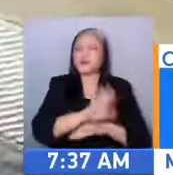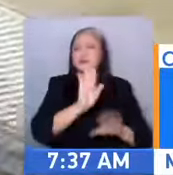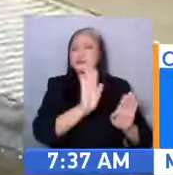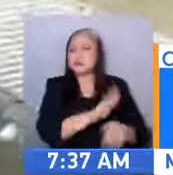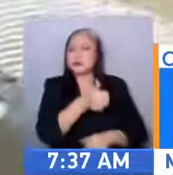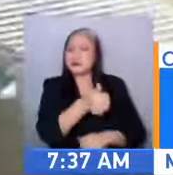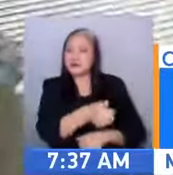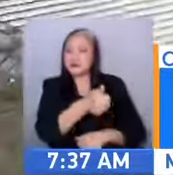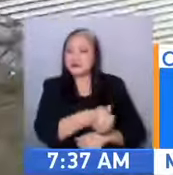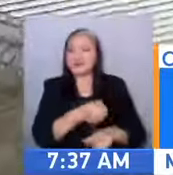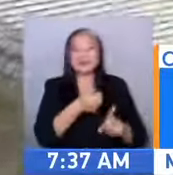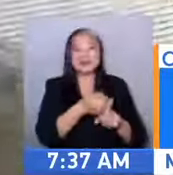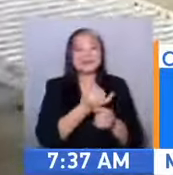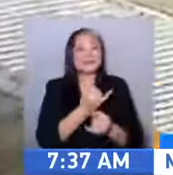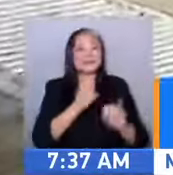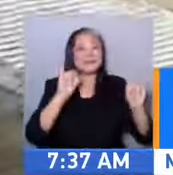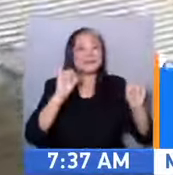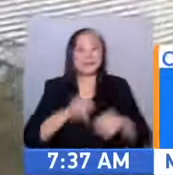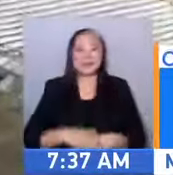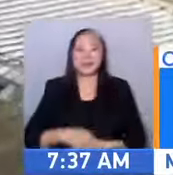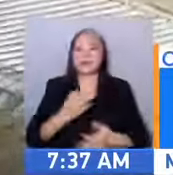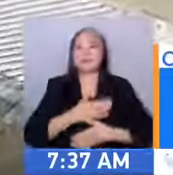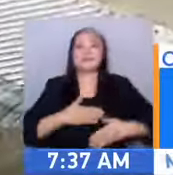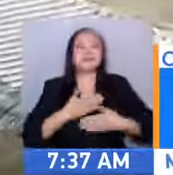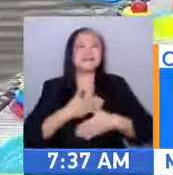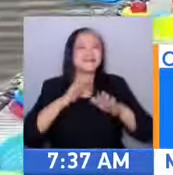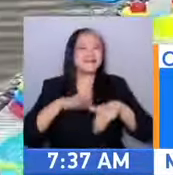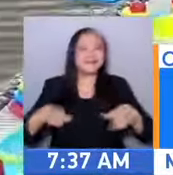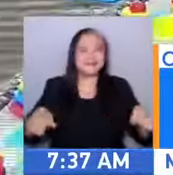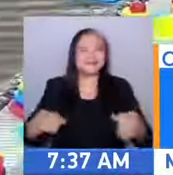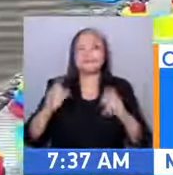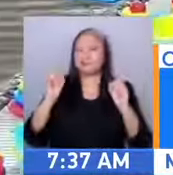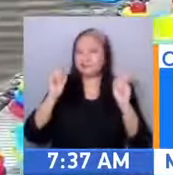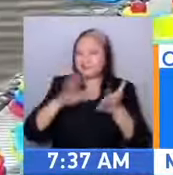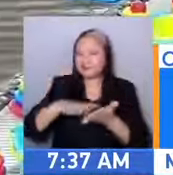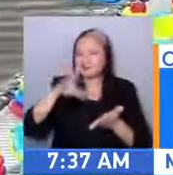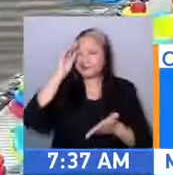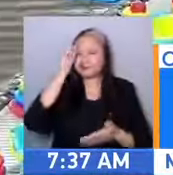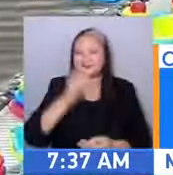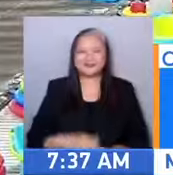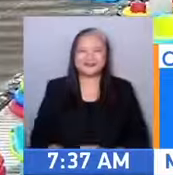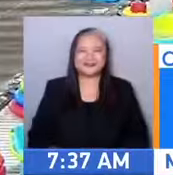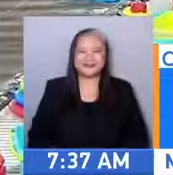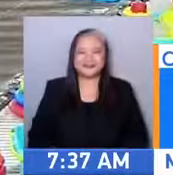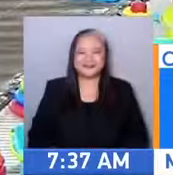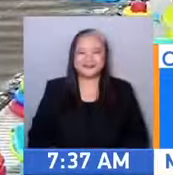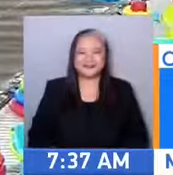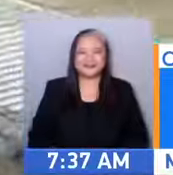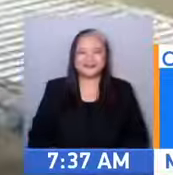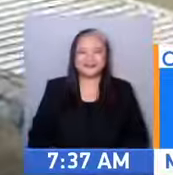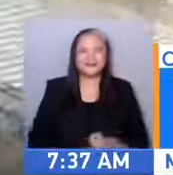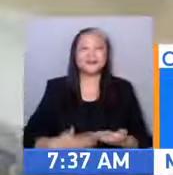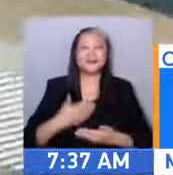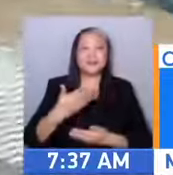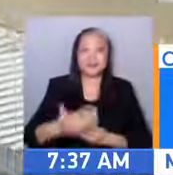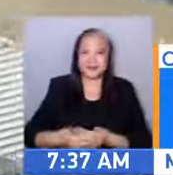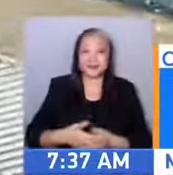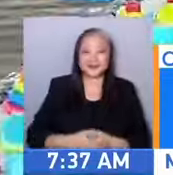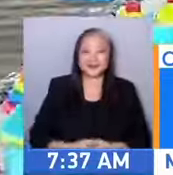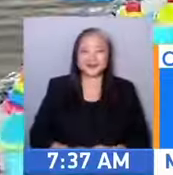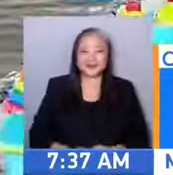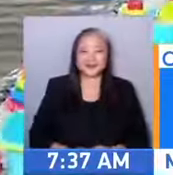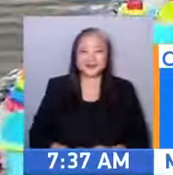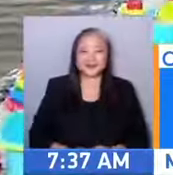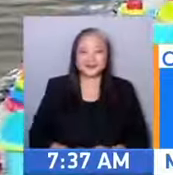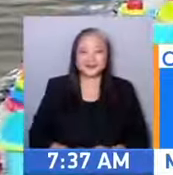Kasi pagka nag-enjoy yung mga bata, ang bilis matuto. Tapos oh. Pagkatapos naman dito sa okay. Sa